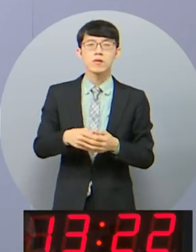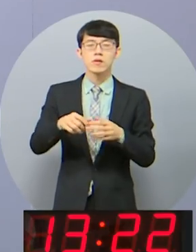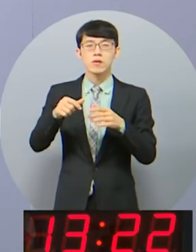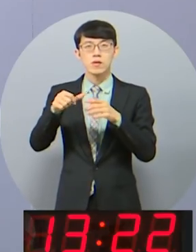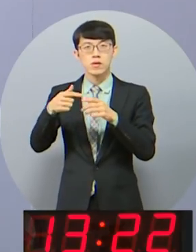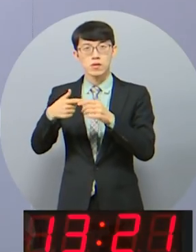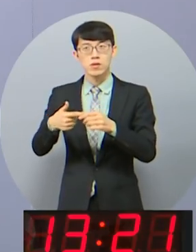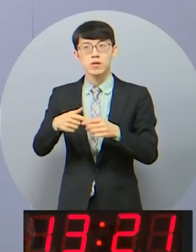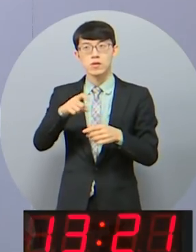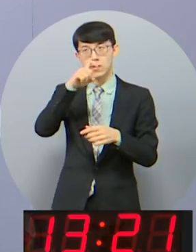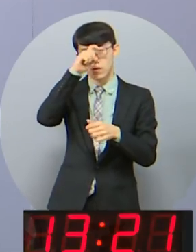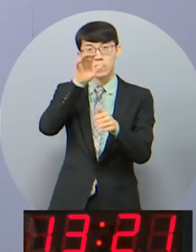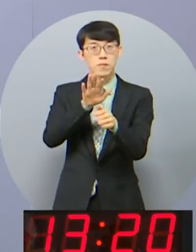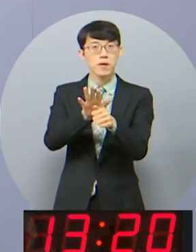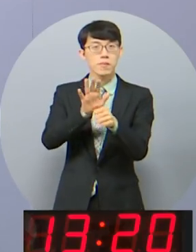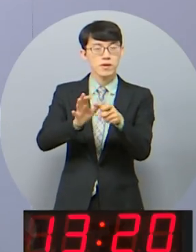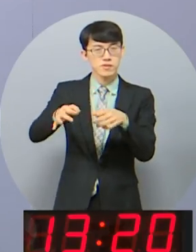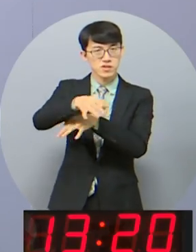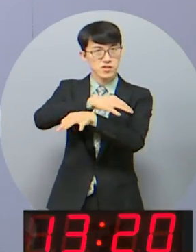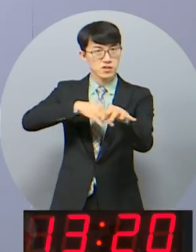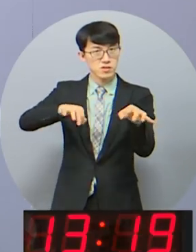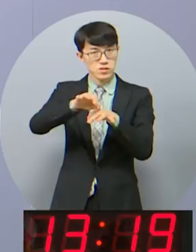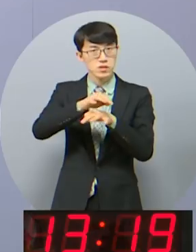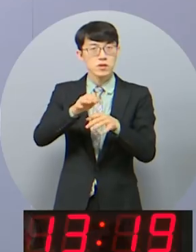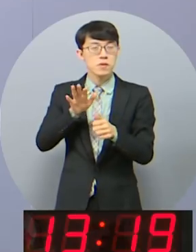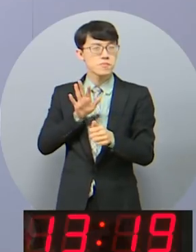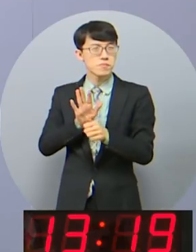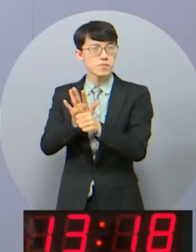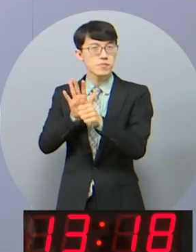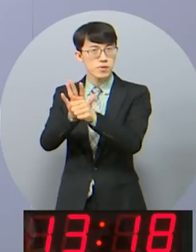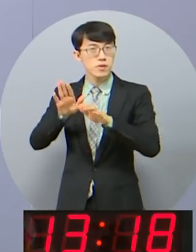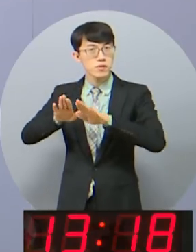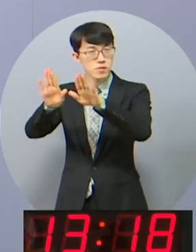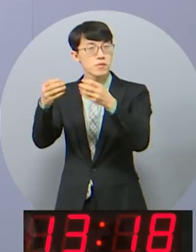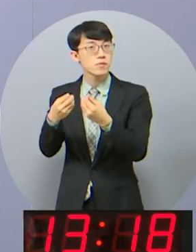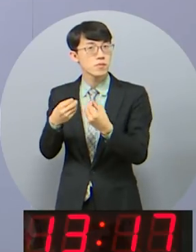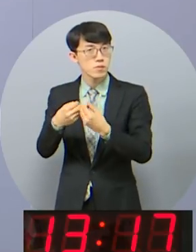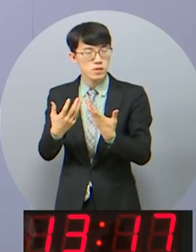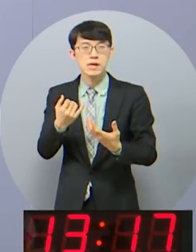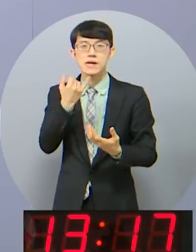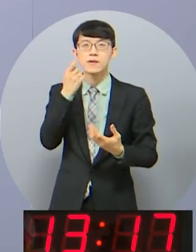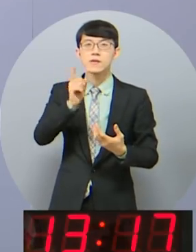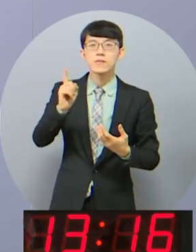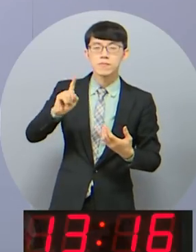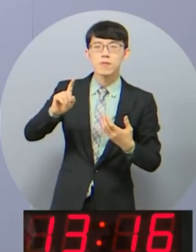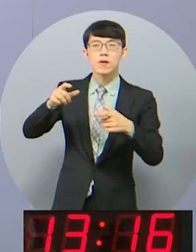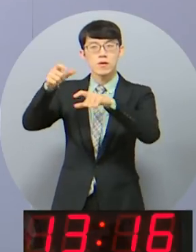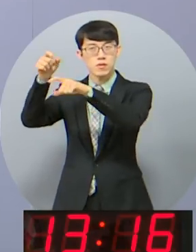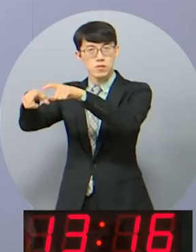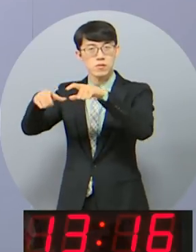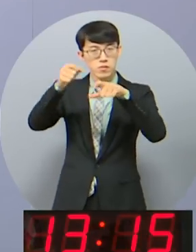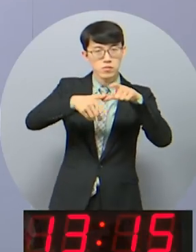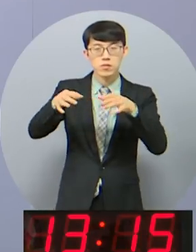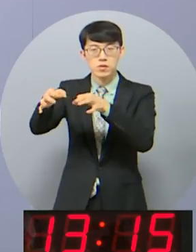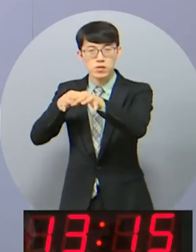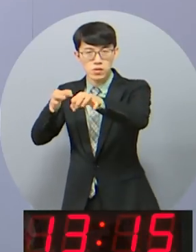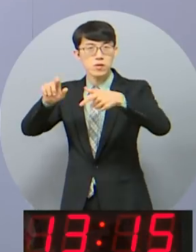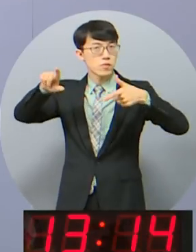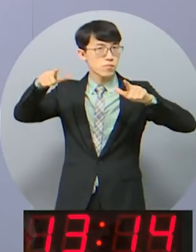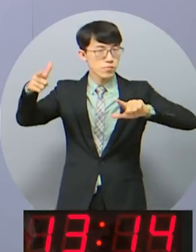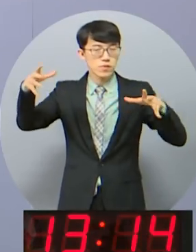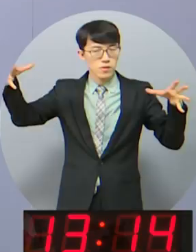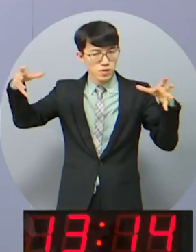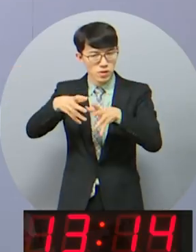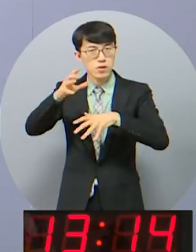有效发展经济的机会，是可以透过异业结盟的方式、合作方式创造经济蓝